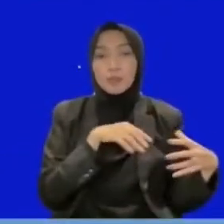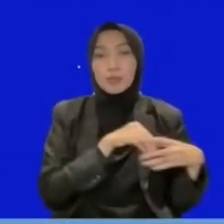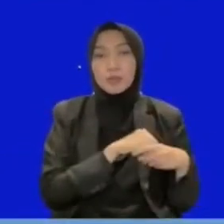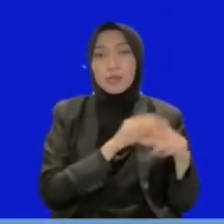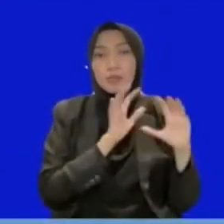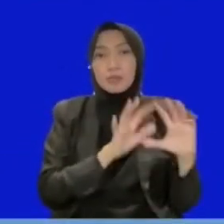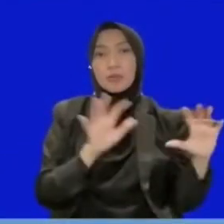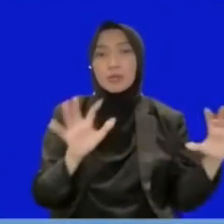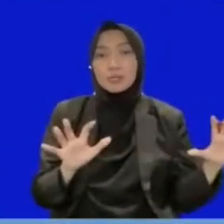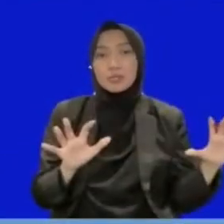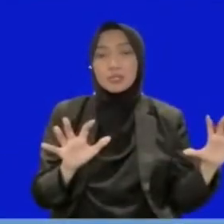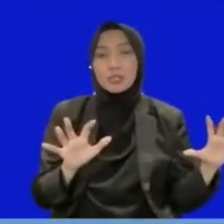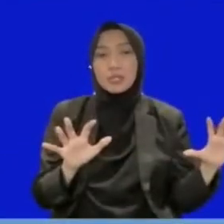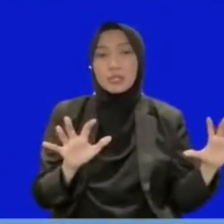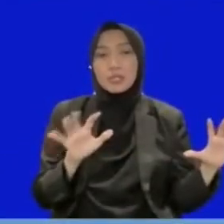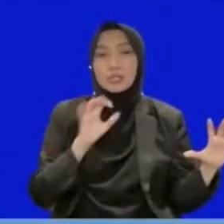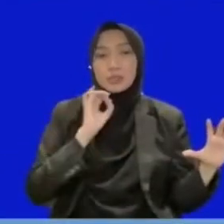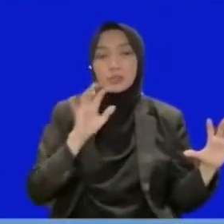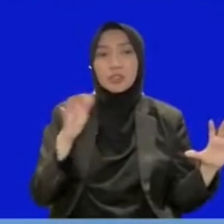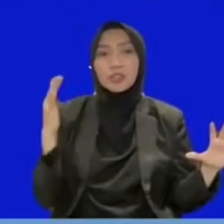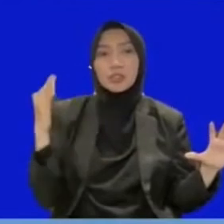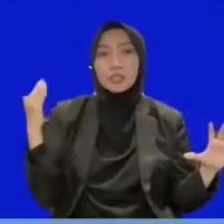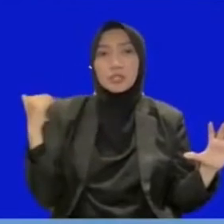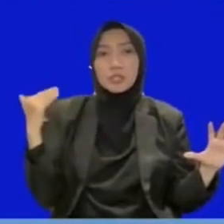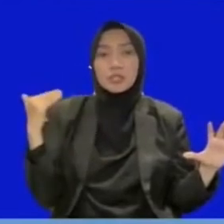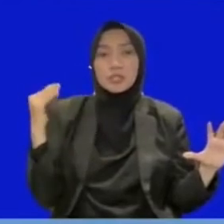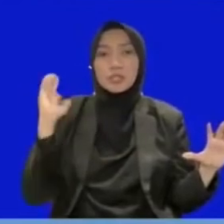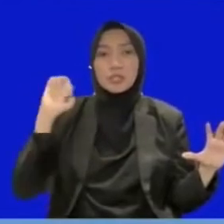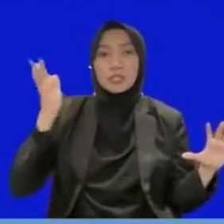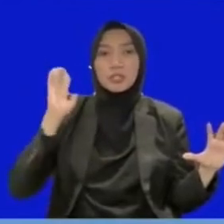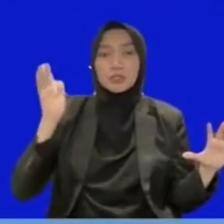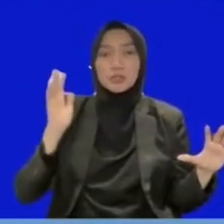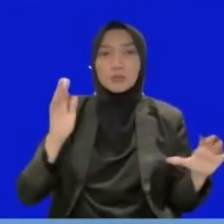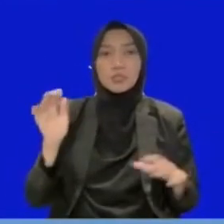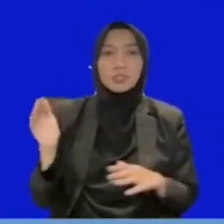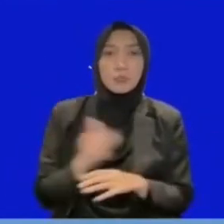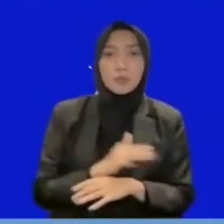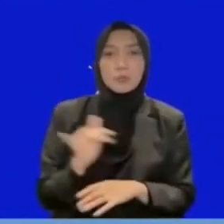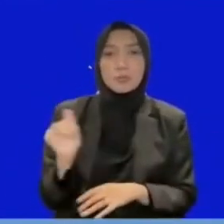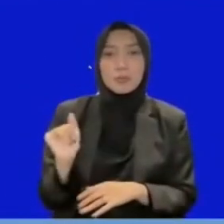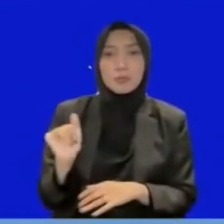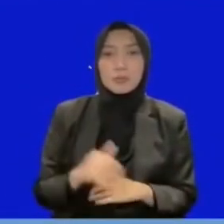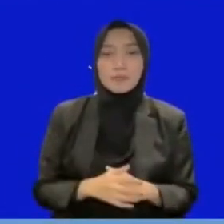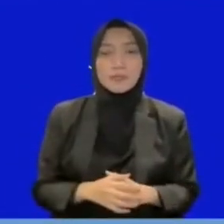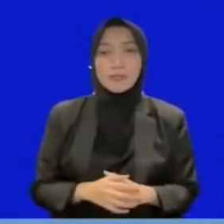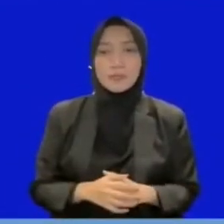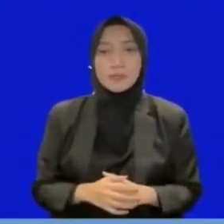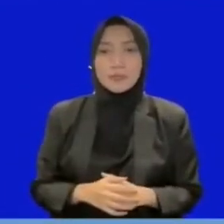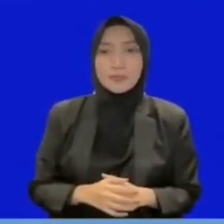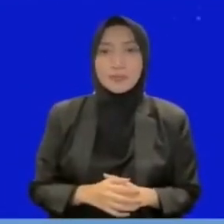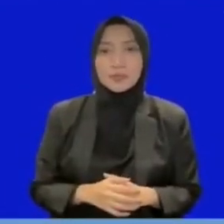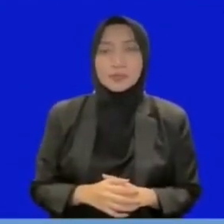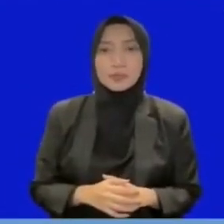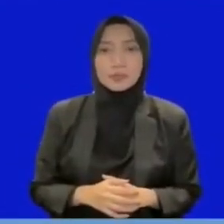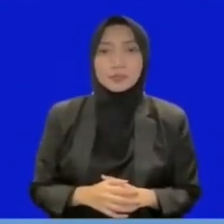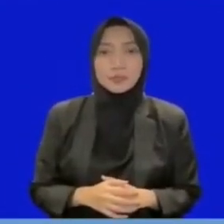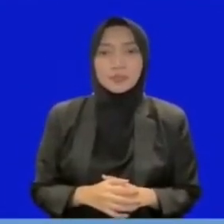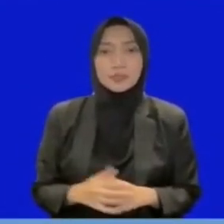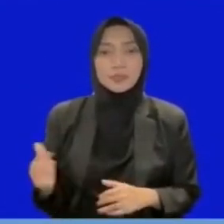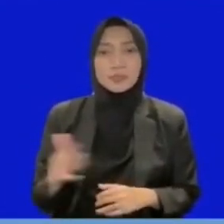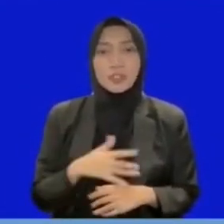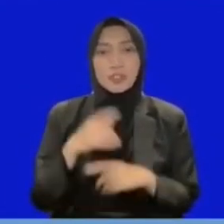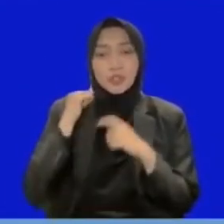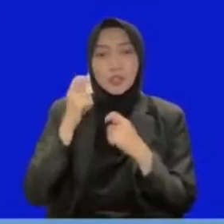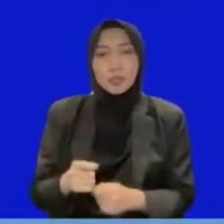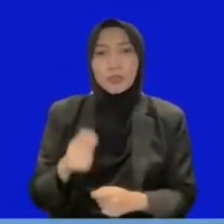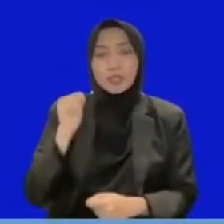banyak sekali stakeholder seperti yang disampaikan oleh para narasumber sebelumnya gitu kan. Baiklah, sebelumnya yang saya